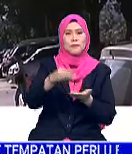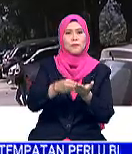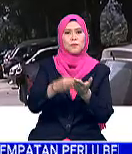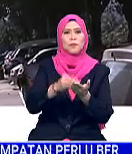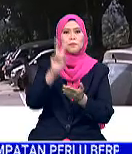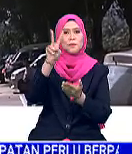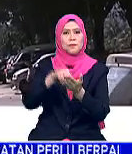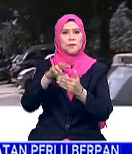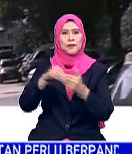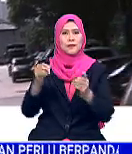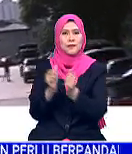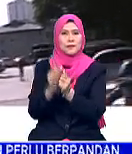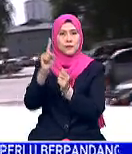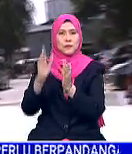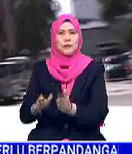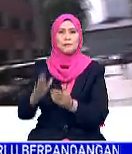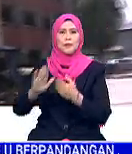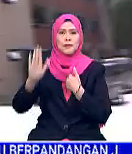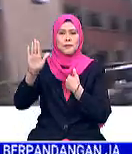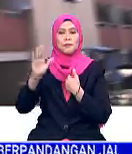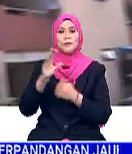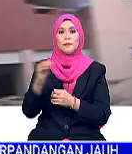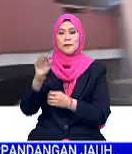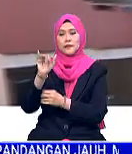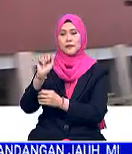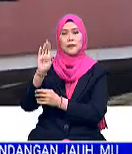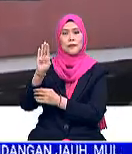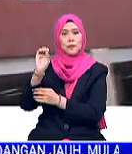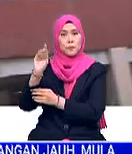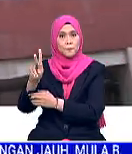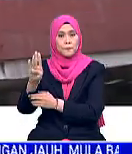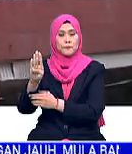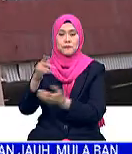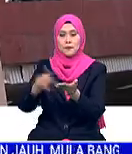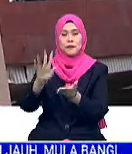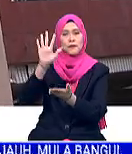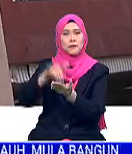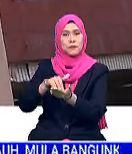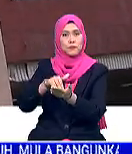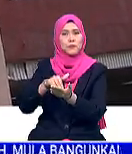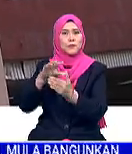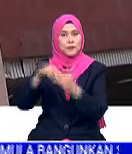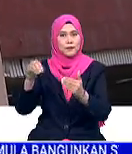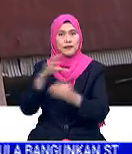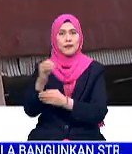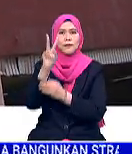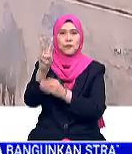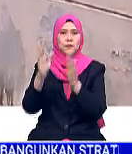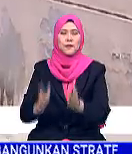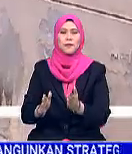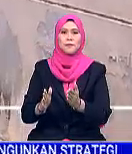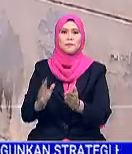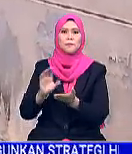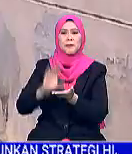2005 gaib dengan seorang penjamin mereka gabung ama dia kopula diikat jamin 5000 lengket dengan dua penjamin warga tempatan